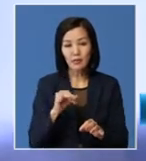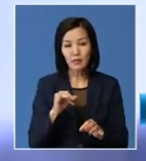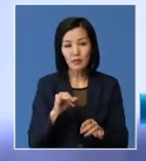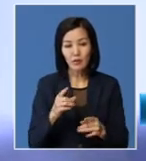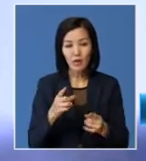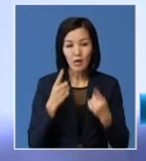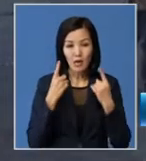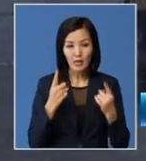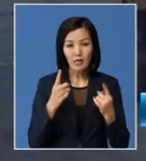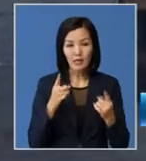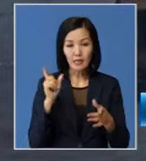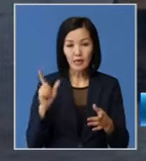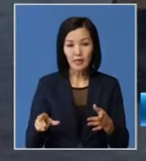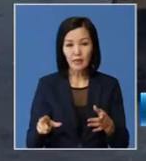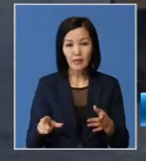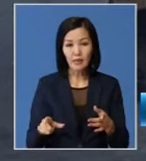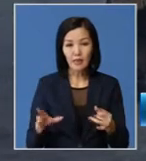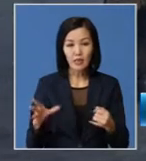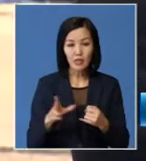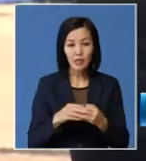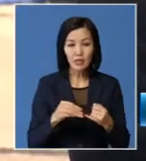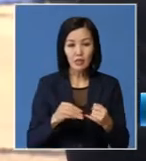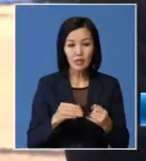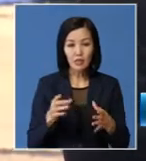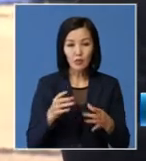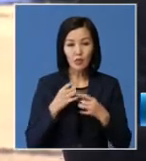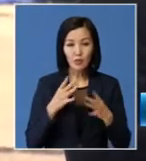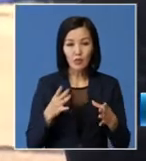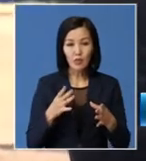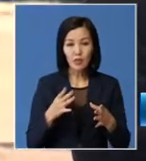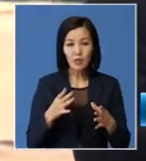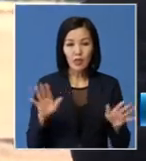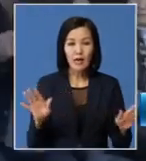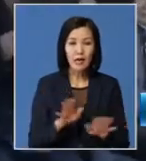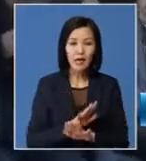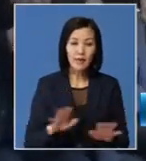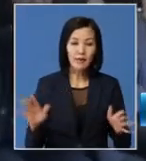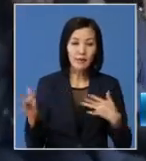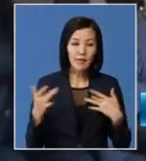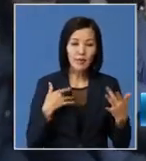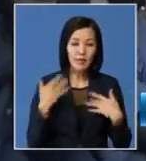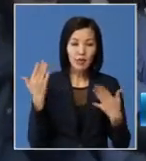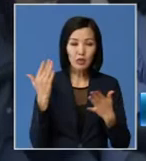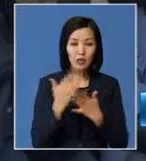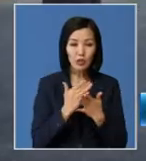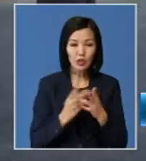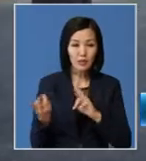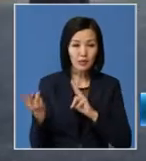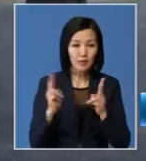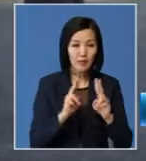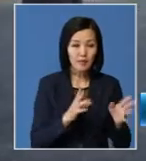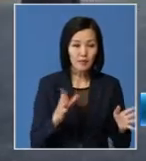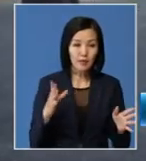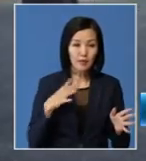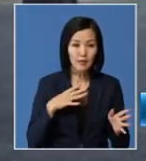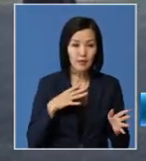дарын иелерінің жұлдызын жаққан қасиетті топырақтың торқалы тойы әнмен жырсыз болсын ба? Сүйінбай сазының талантты өнерпаздары бұл